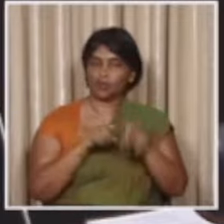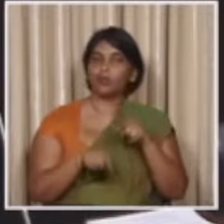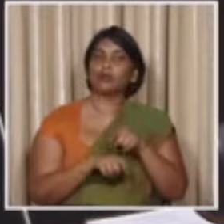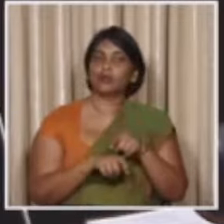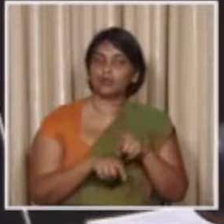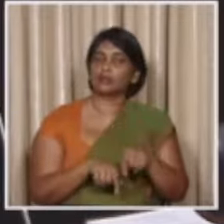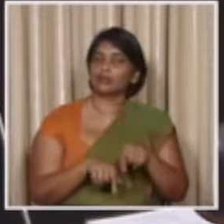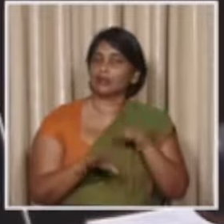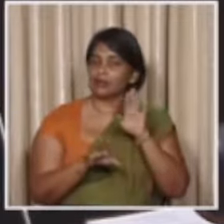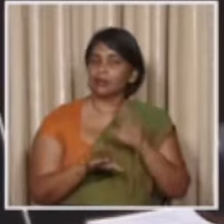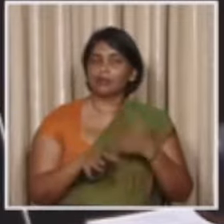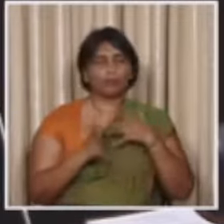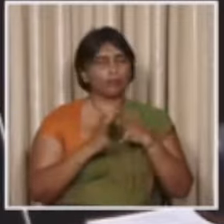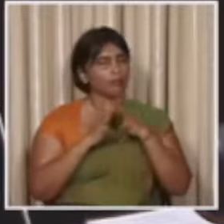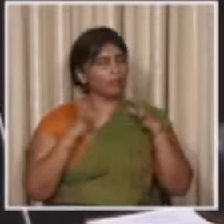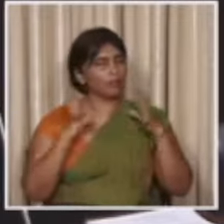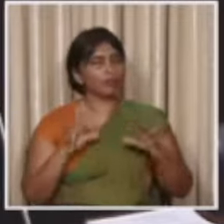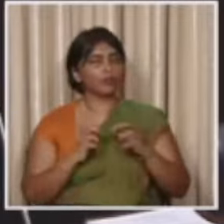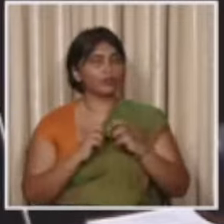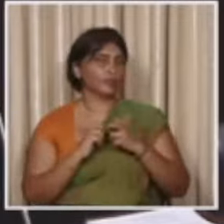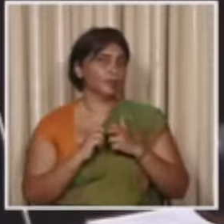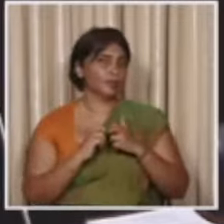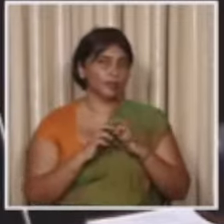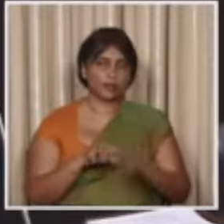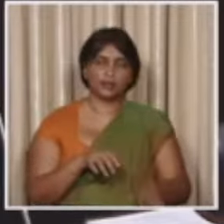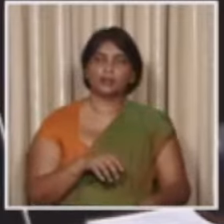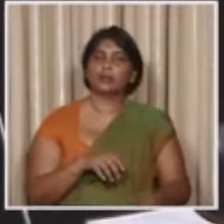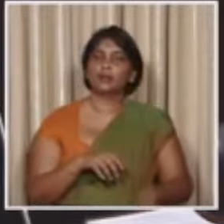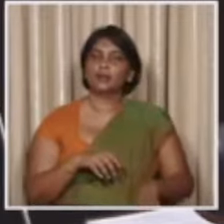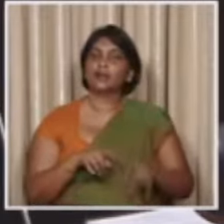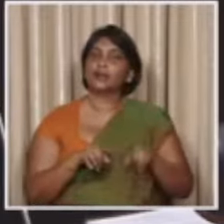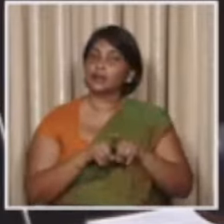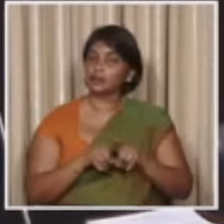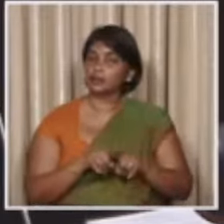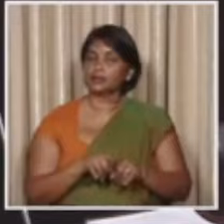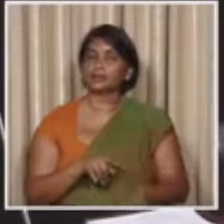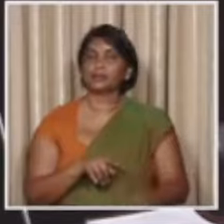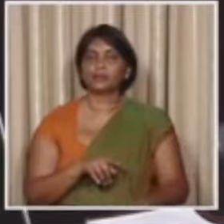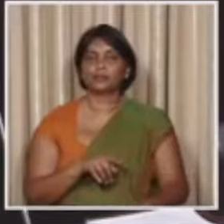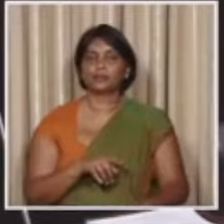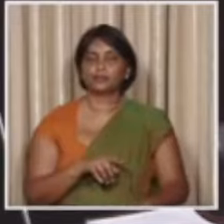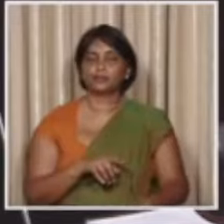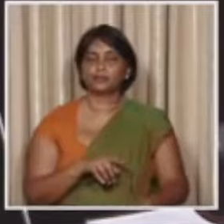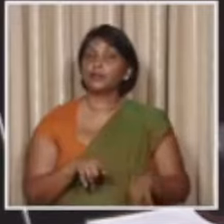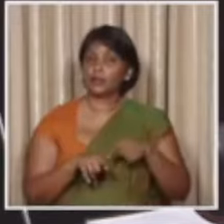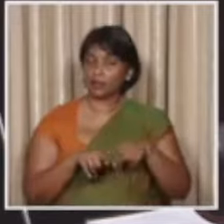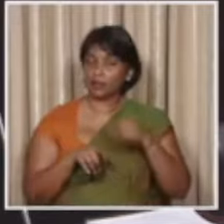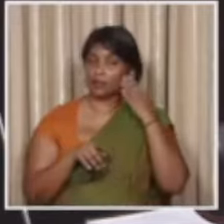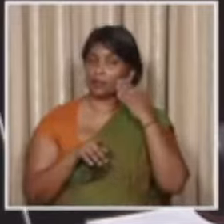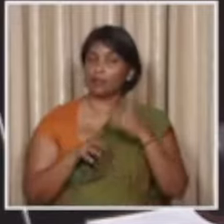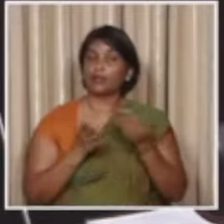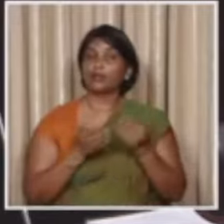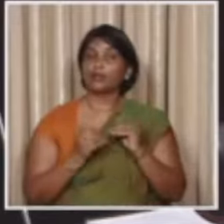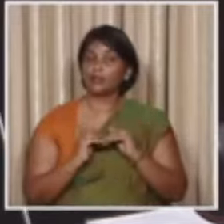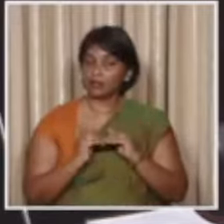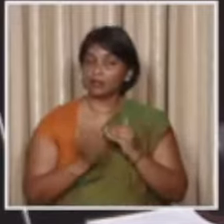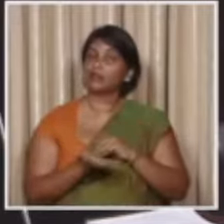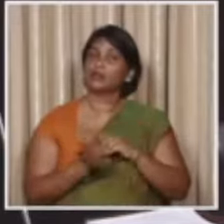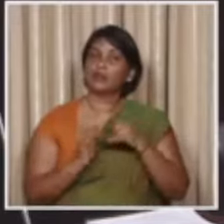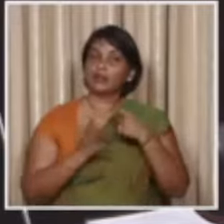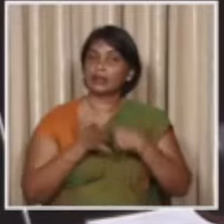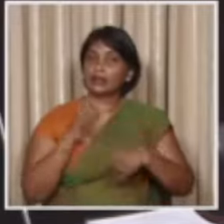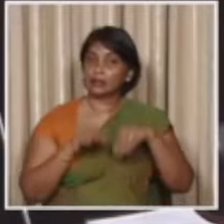මෙතන තියෙන බරපතල ඛේදවාචකය. ඒ වගේම මේකේ තියෙන තවත්